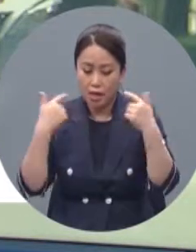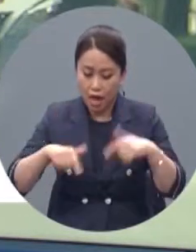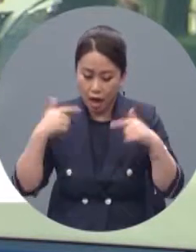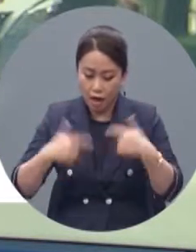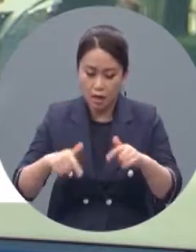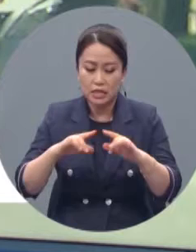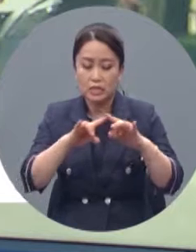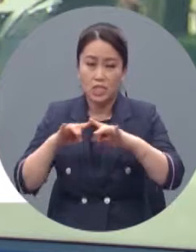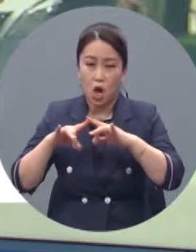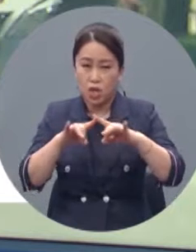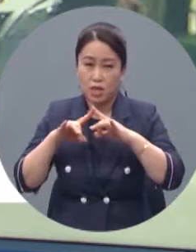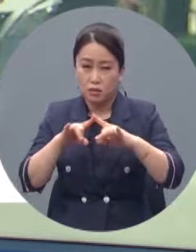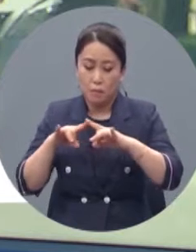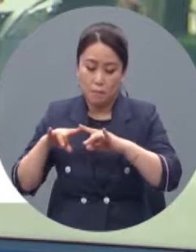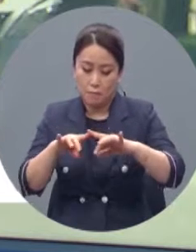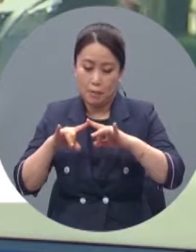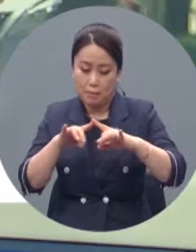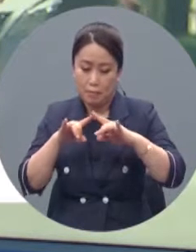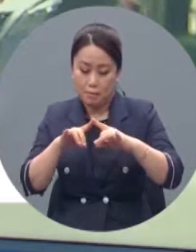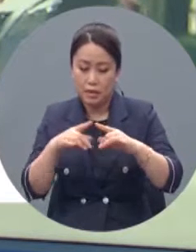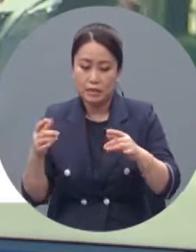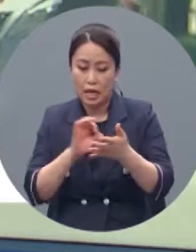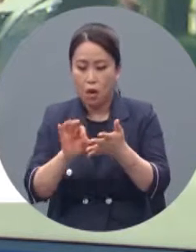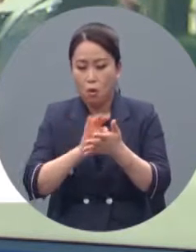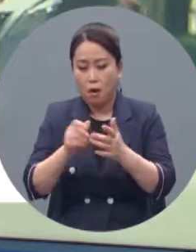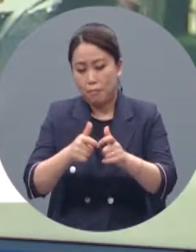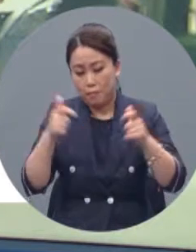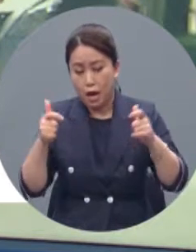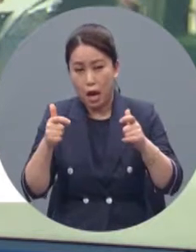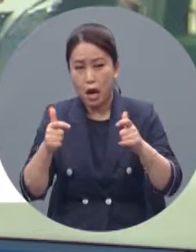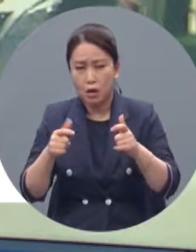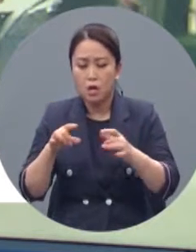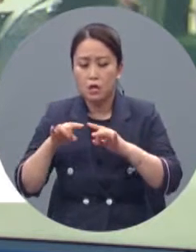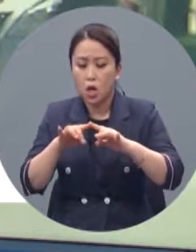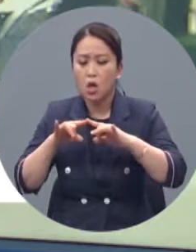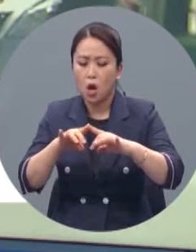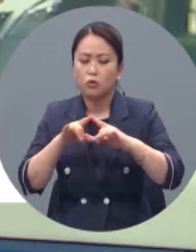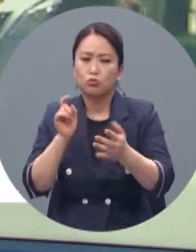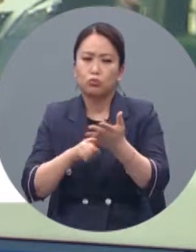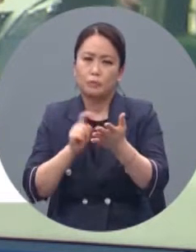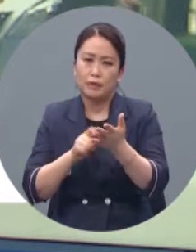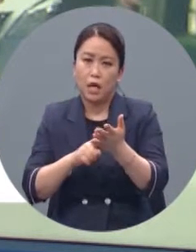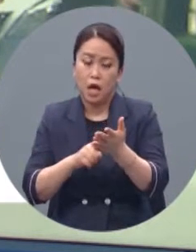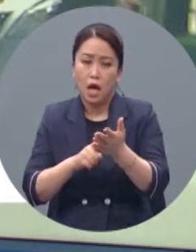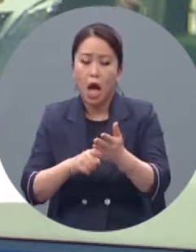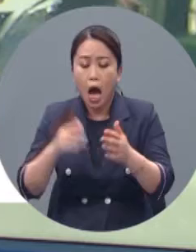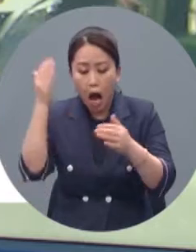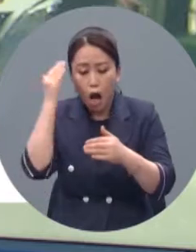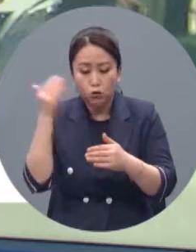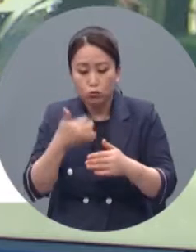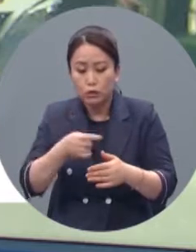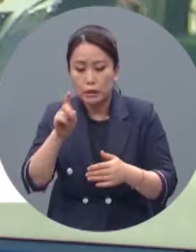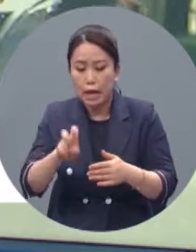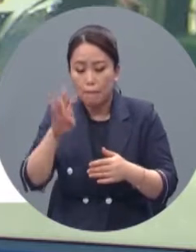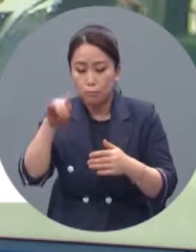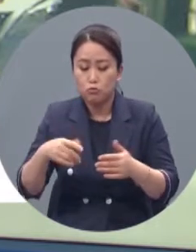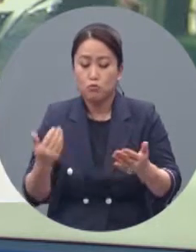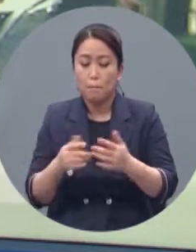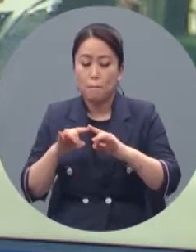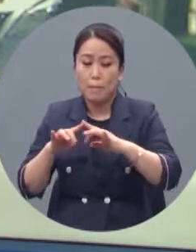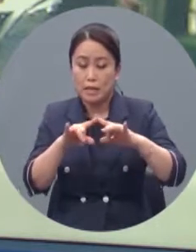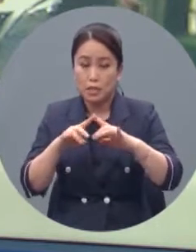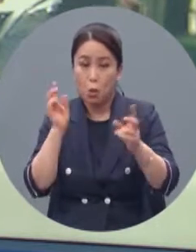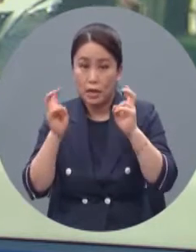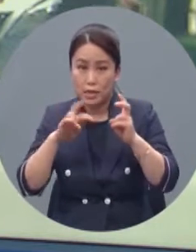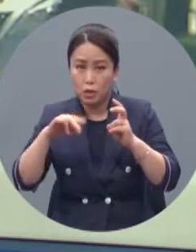전력 수급에 비상이 걸렸습니다. 부산에 본사를 둔 한국남부발전도 비상 근무 체제를 유지하며 전력 생산에 만전을